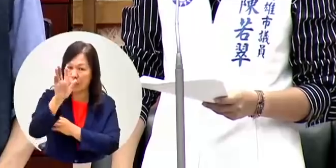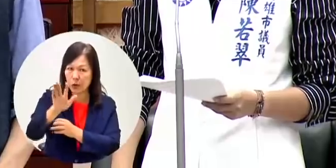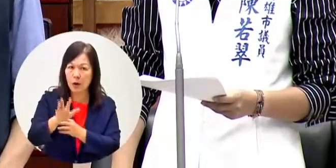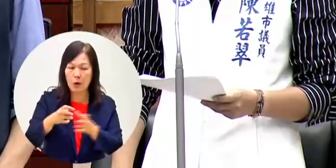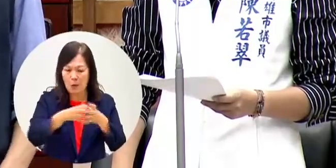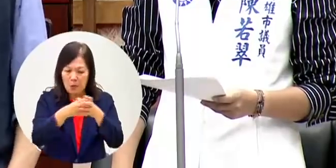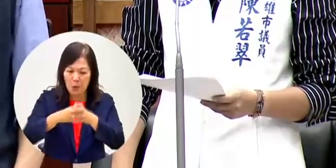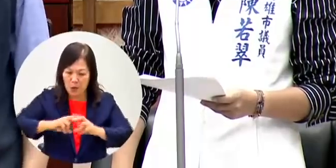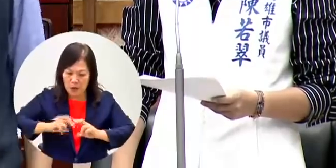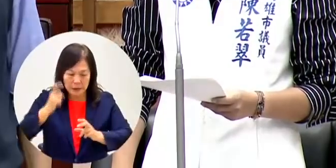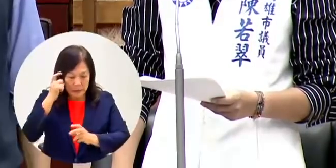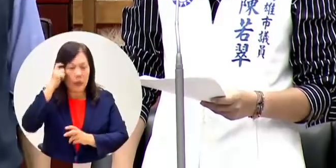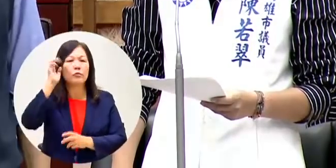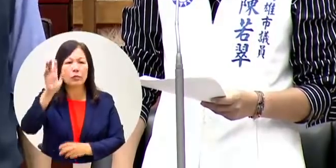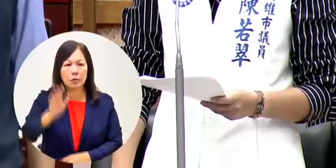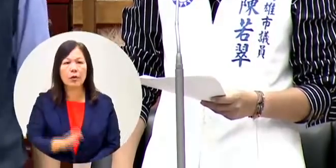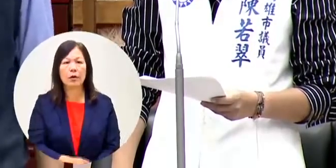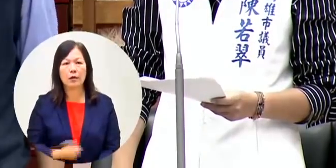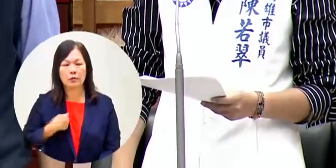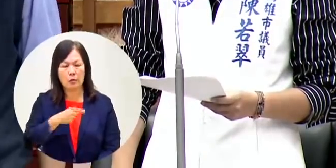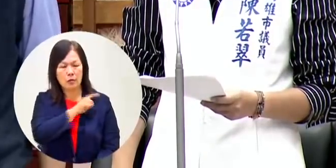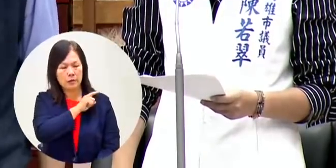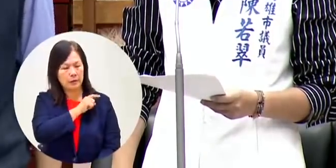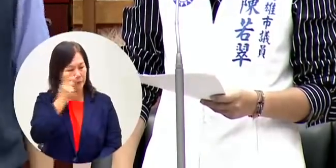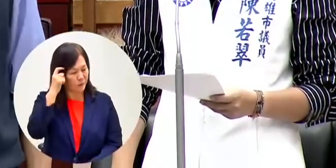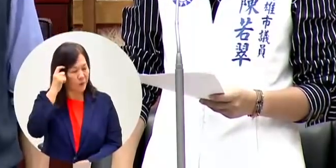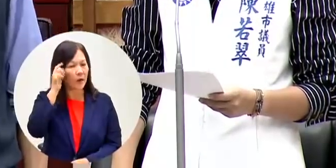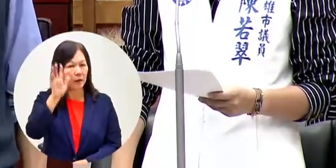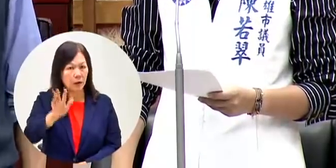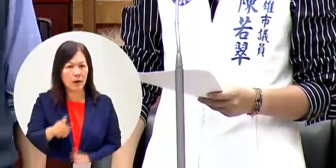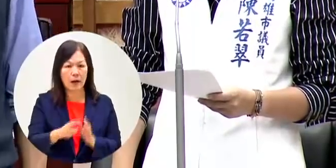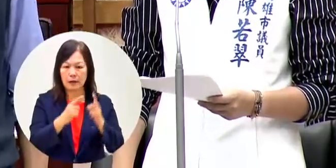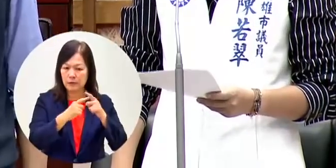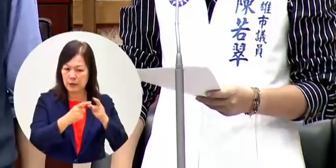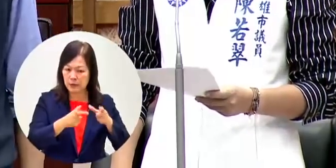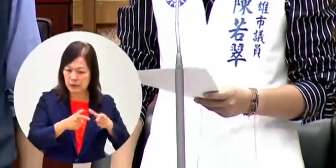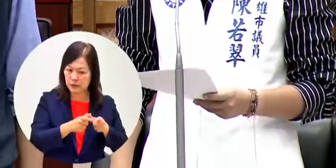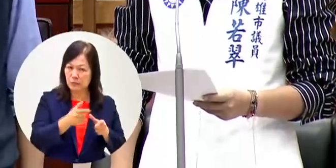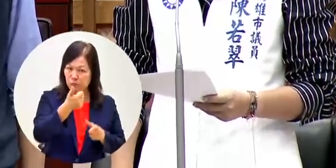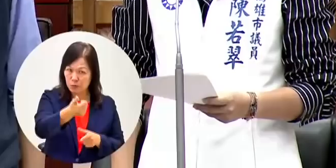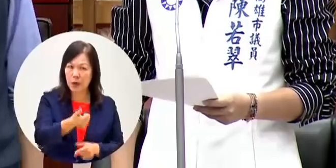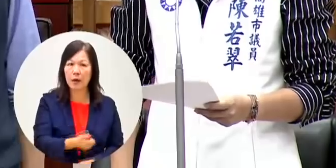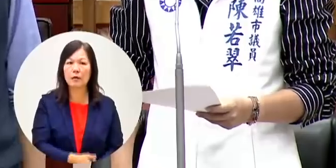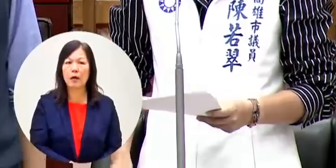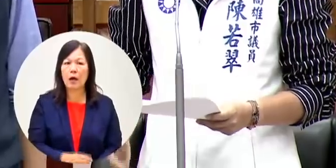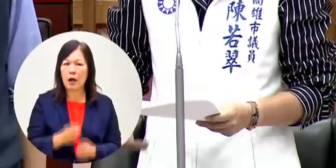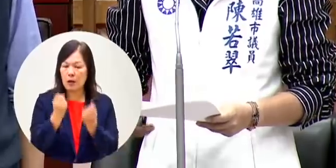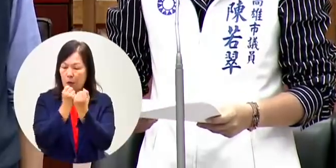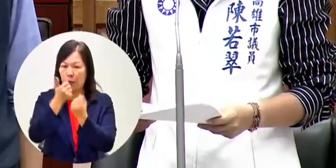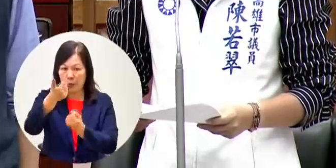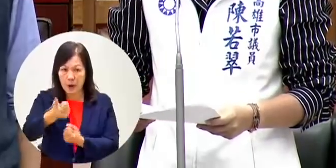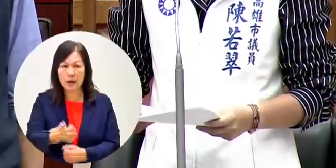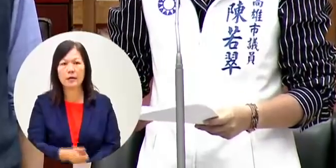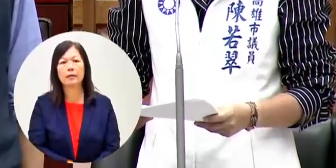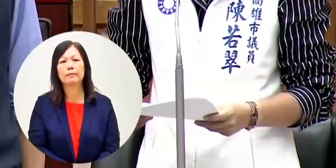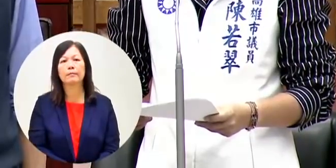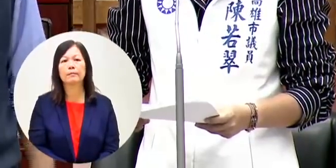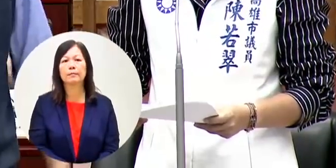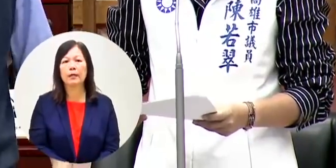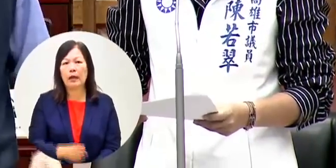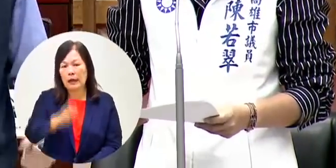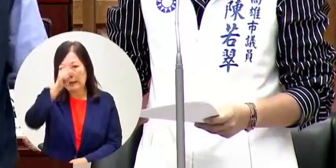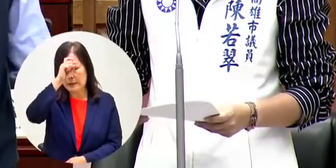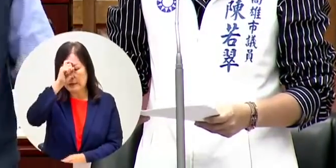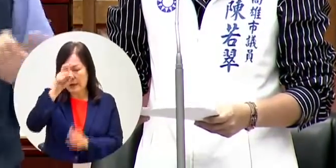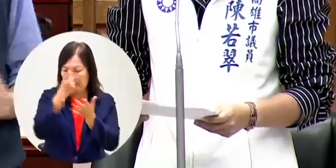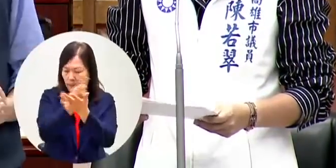信念。人性是善良的，素质是非常好的。那希望如果整个冲出来以后，为高雄市民打拼，又